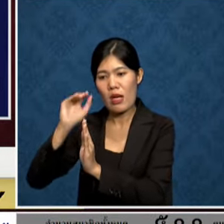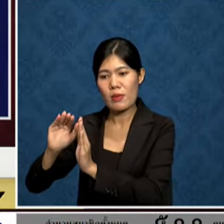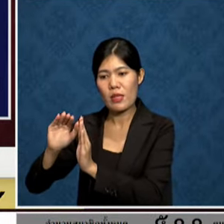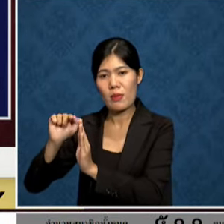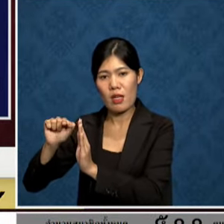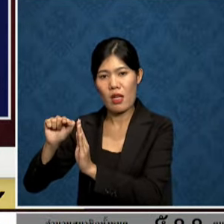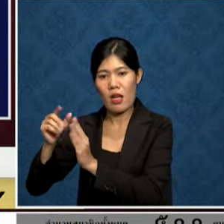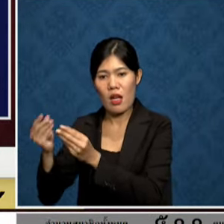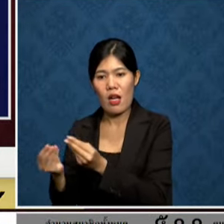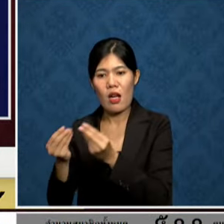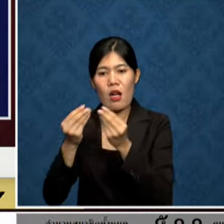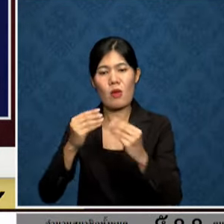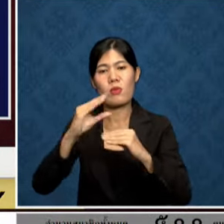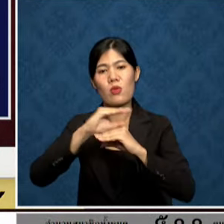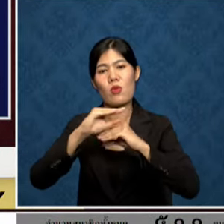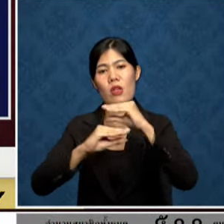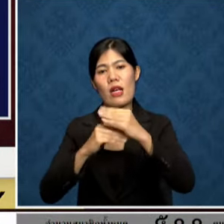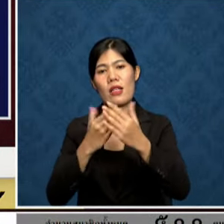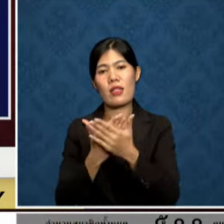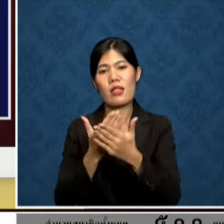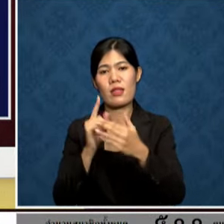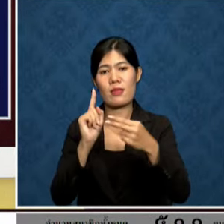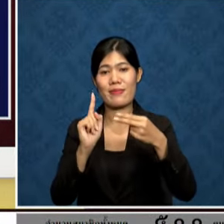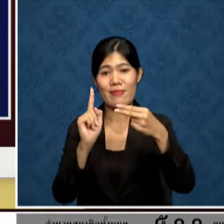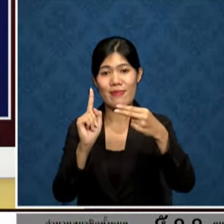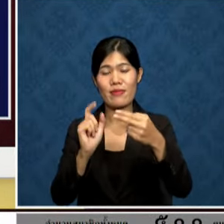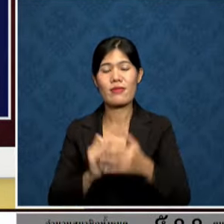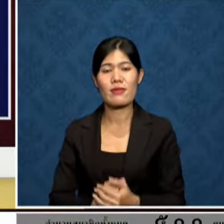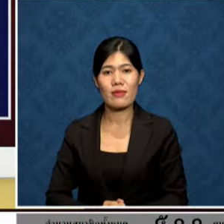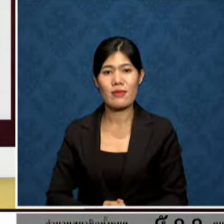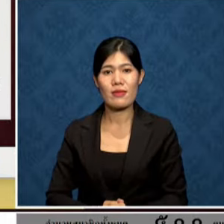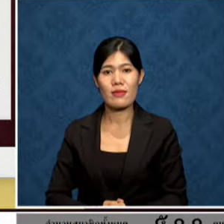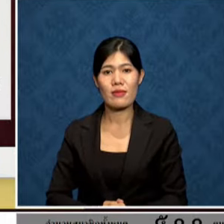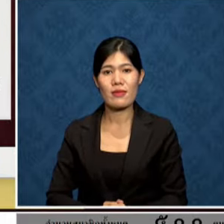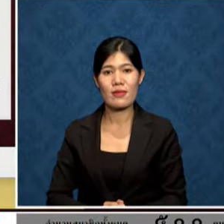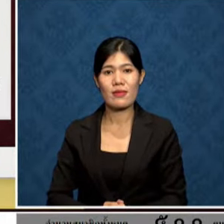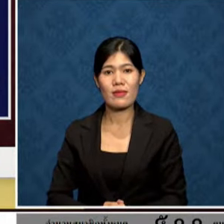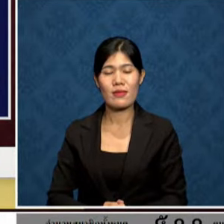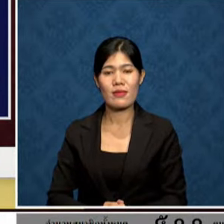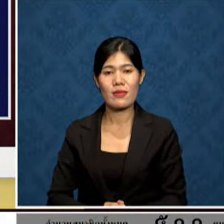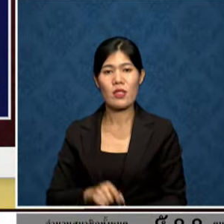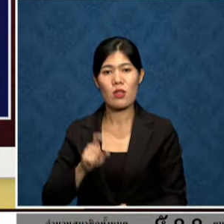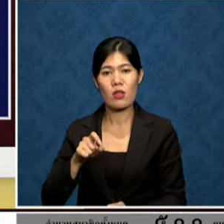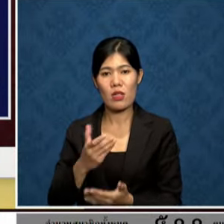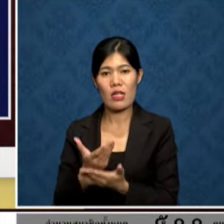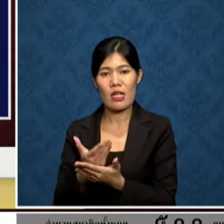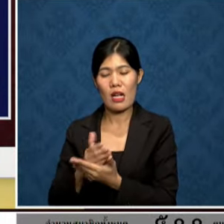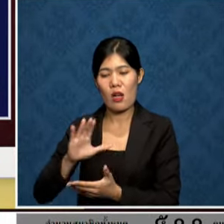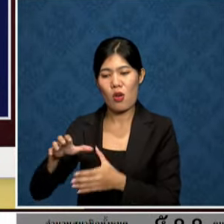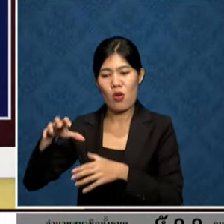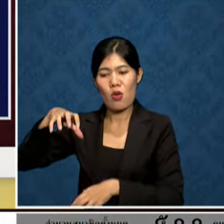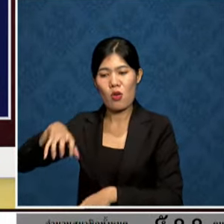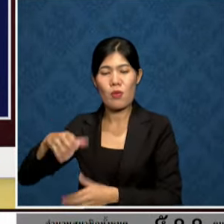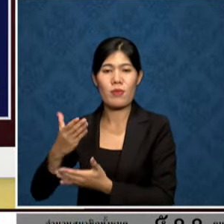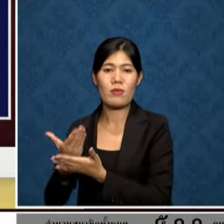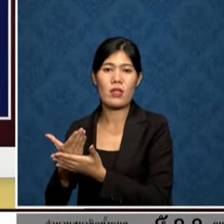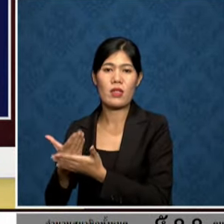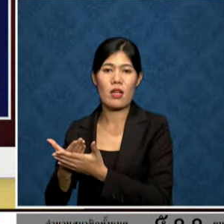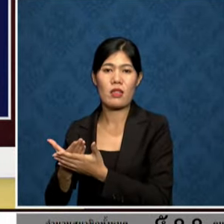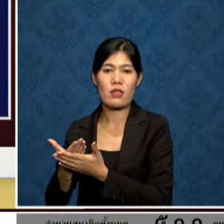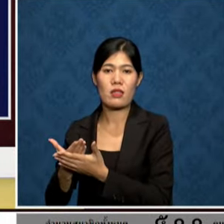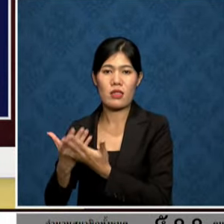โครงการ Digitalwalletอีกแล้วค่ะก็สุดท้ายก็คือจะต้องไปใช้เงินคงคลังแล้วก็ต้องไปชดใช้ใน